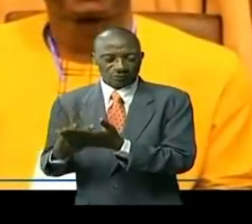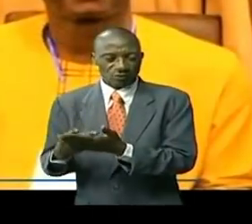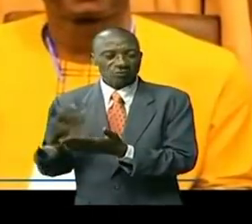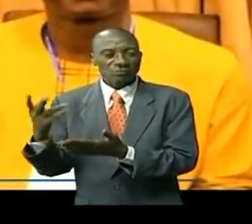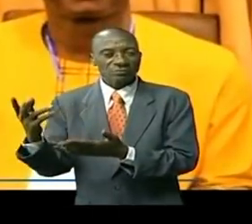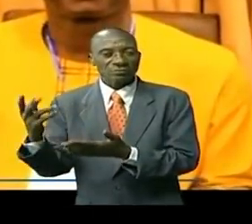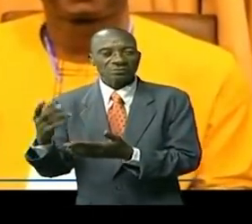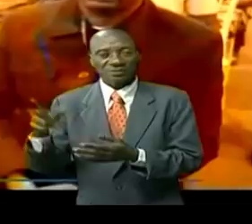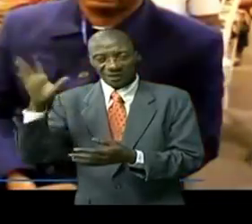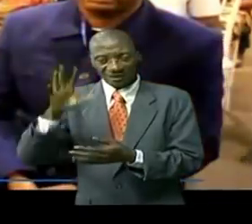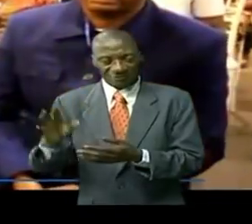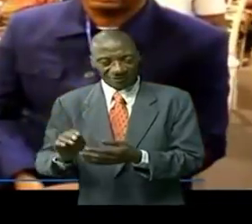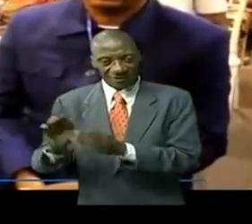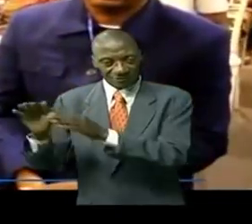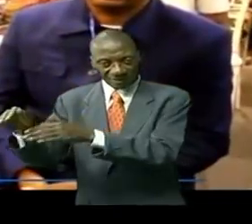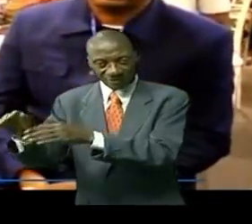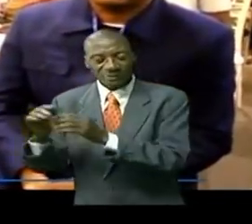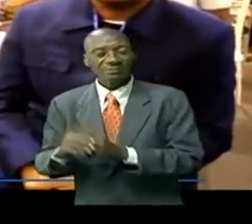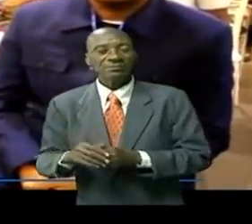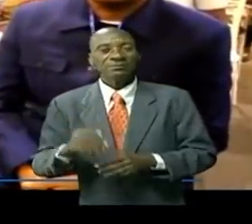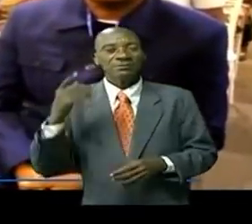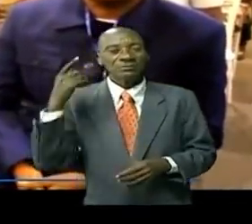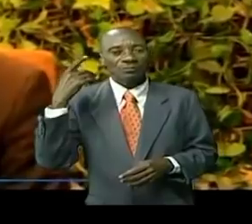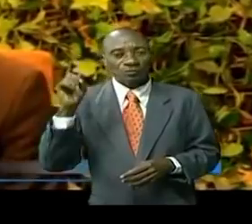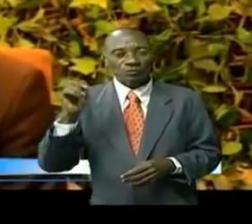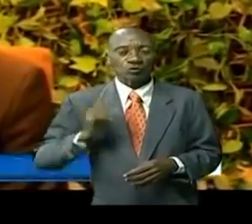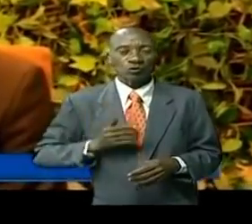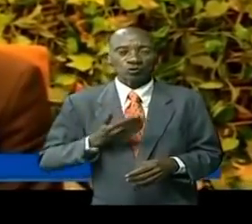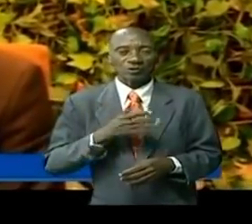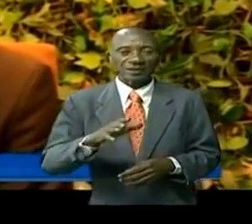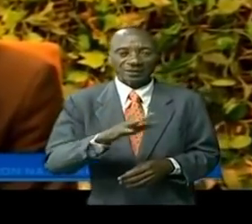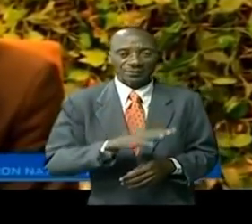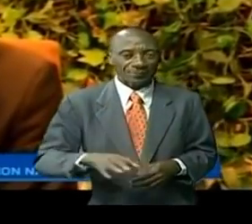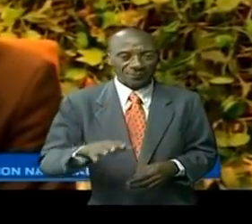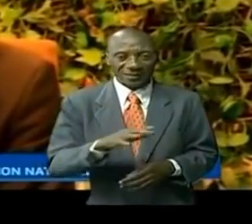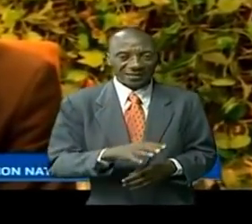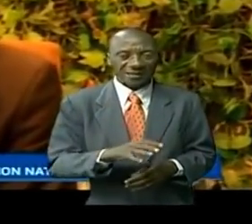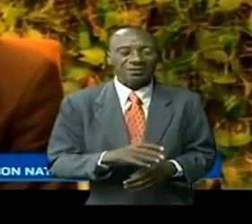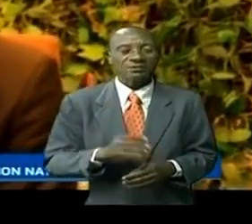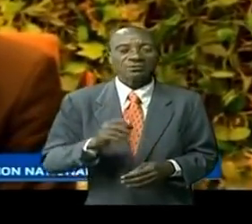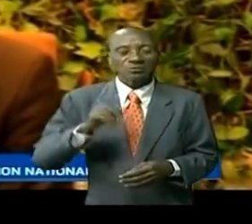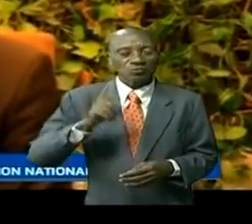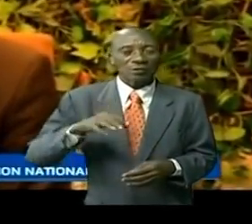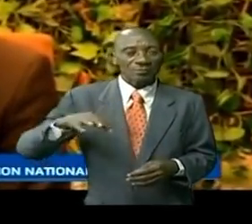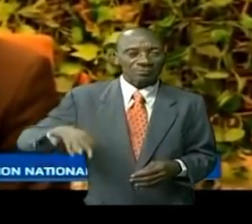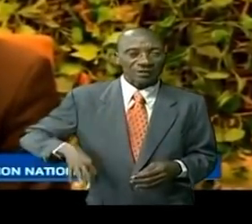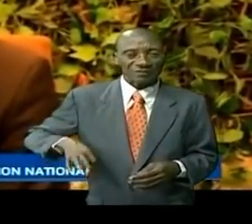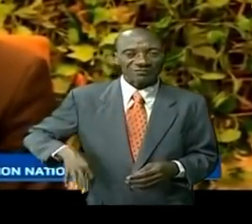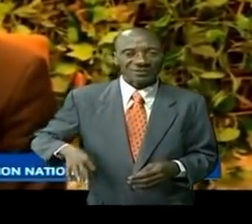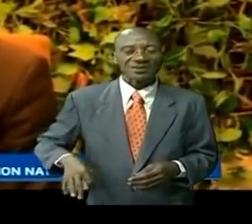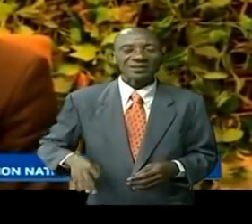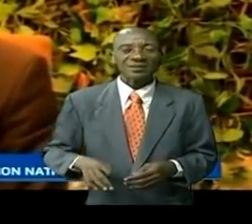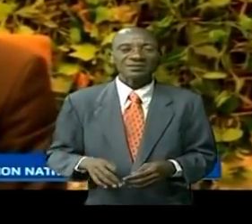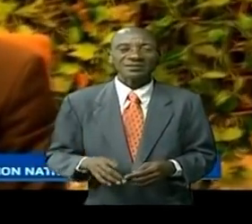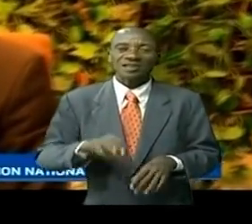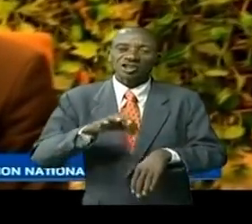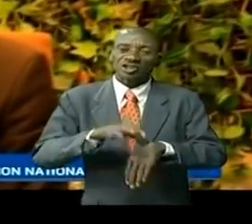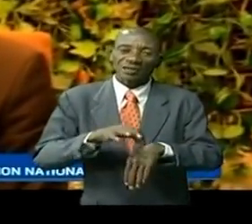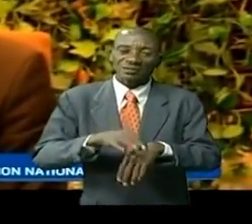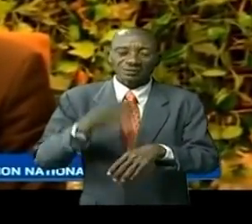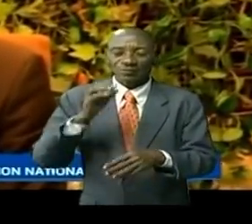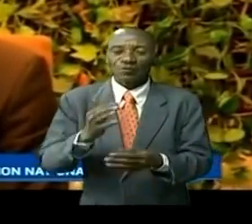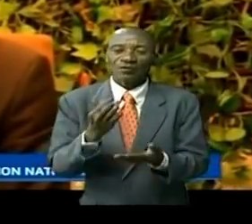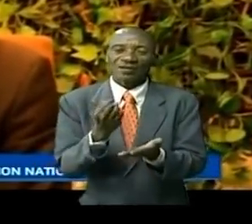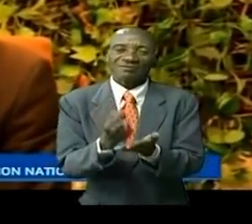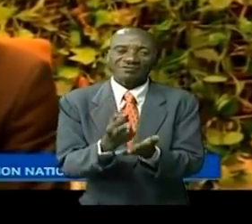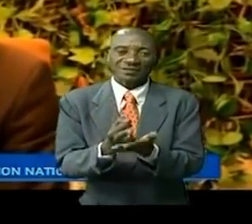l'Afrique pour que cette fois-ci, notre pays puisse également bénéficier des opportunités de financement mises